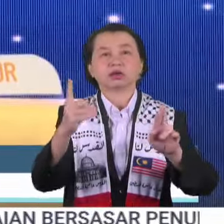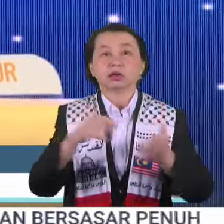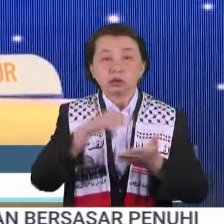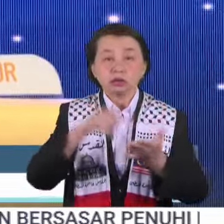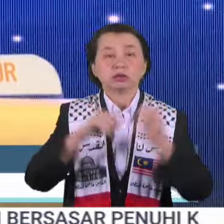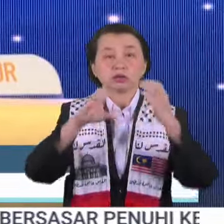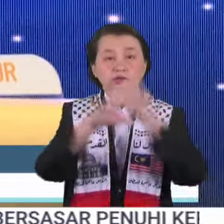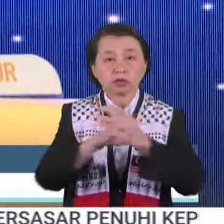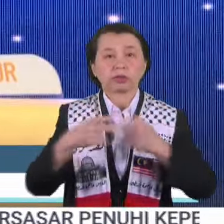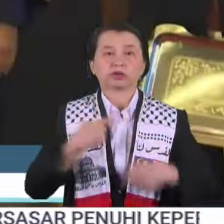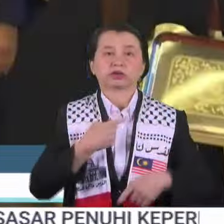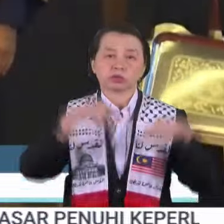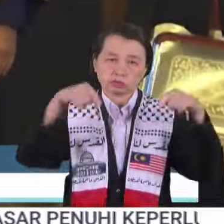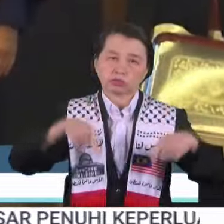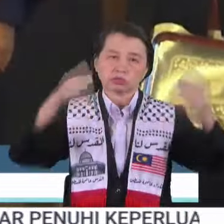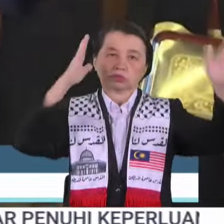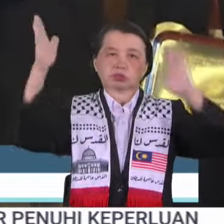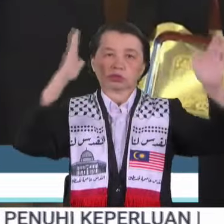cabaran kita di Malaysia.